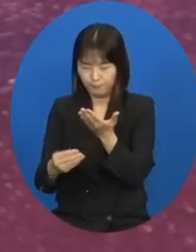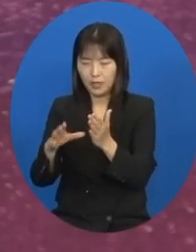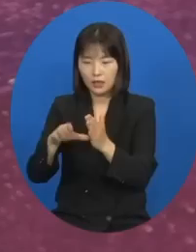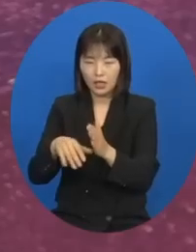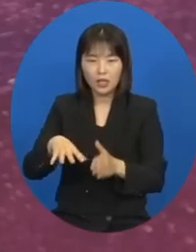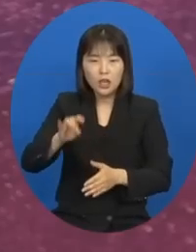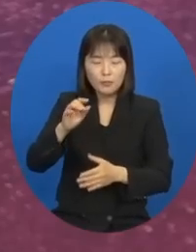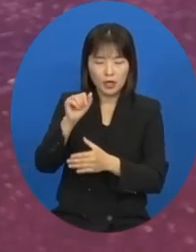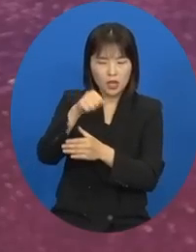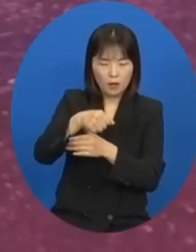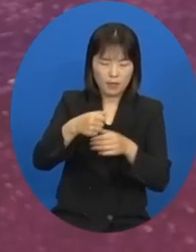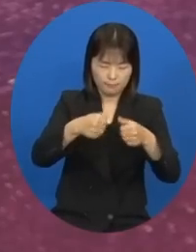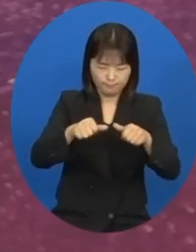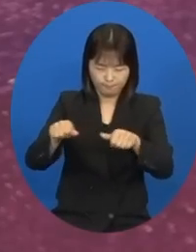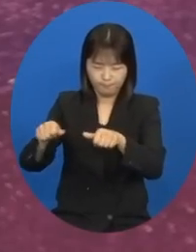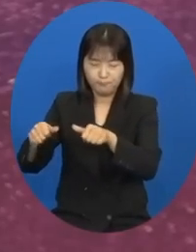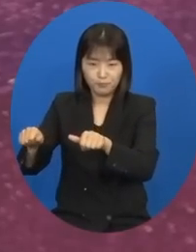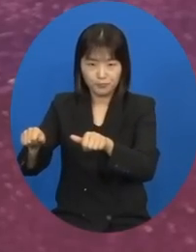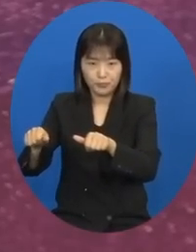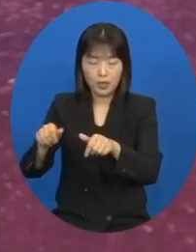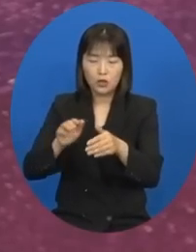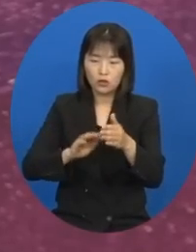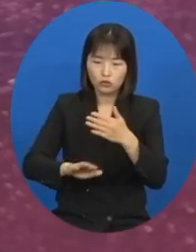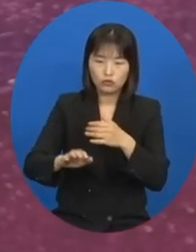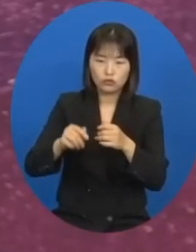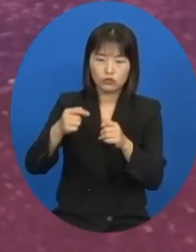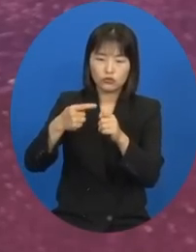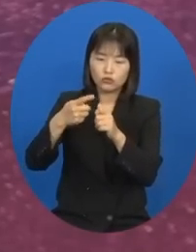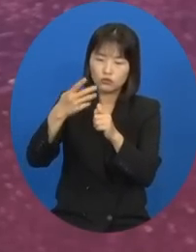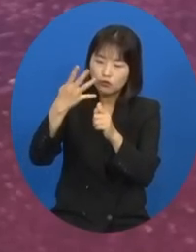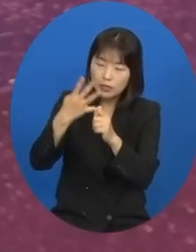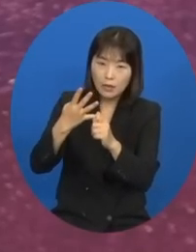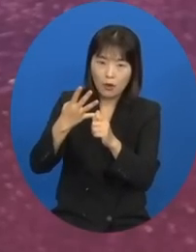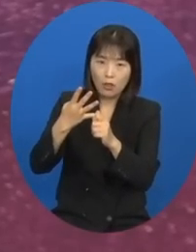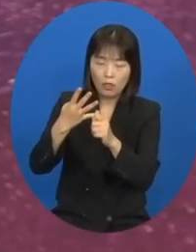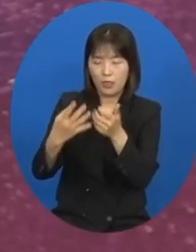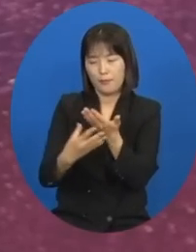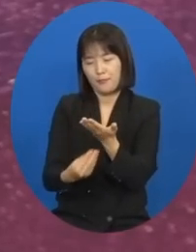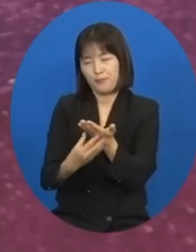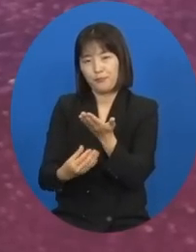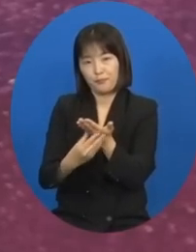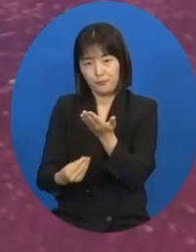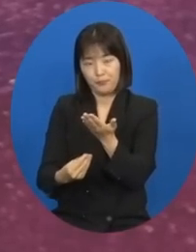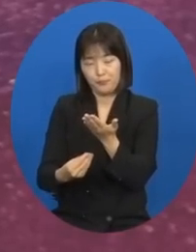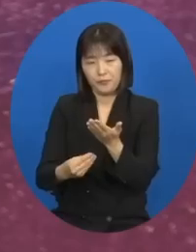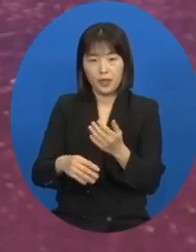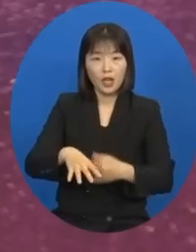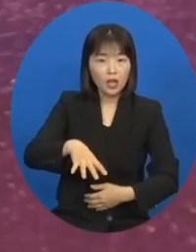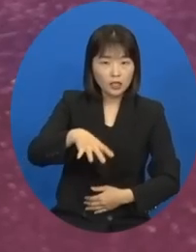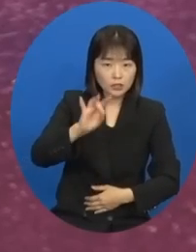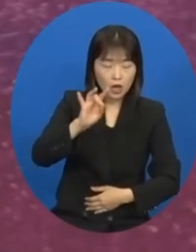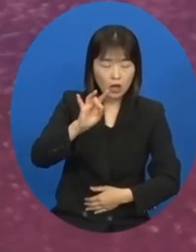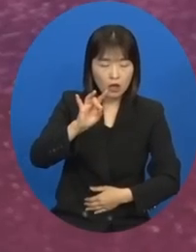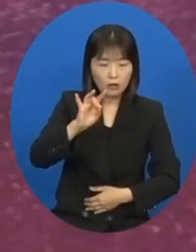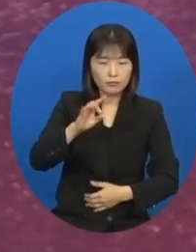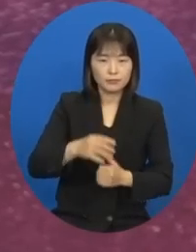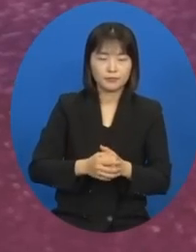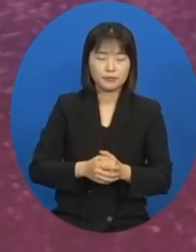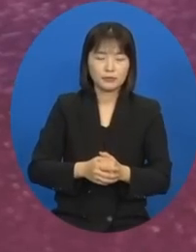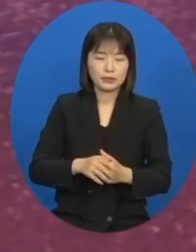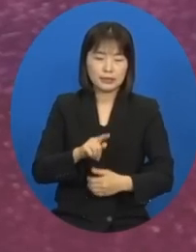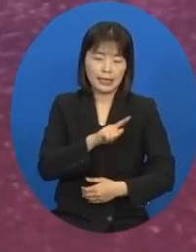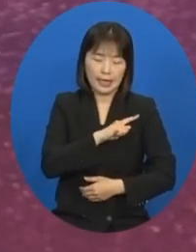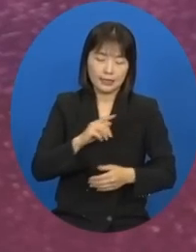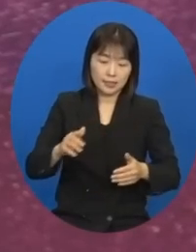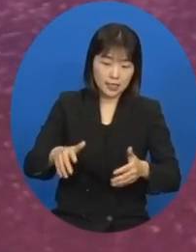다 부숩니다 그리고 4번이나 짜게 되어 있어요 어떻게 짜냐 처음에는 가장 가벼운 추로 짜는 거예요